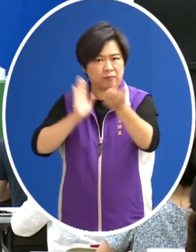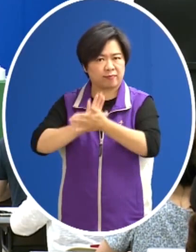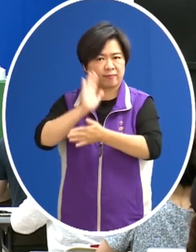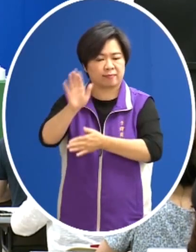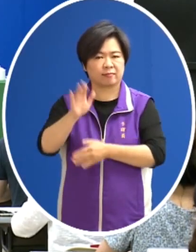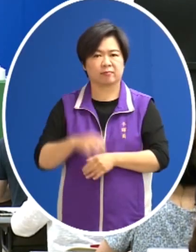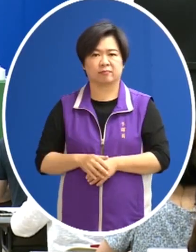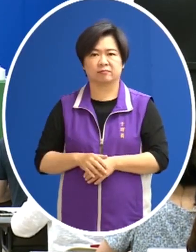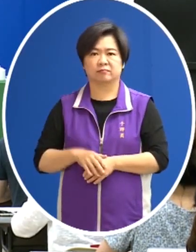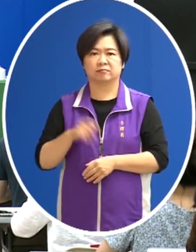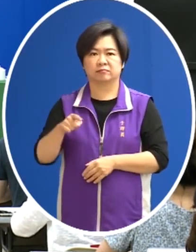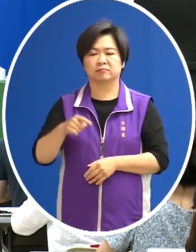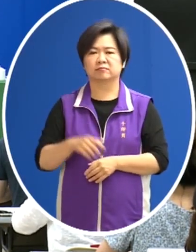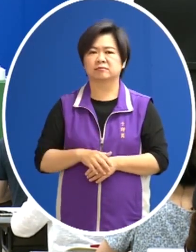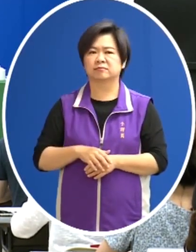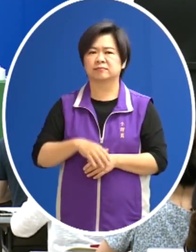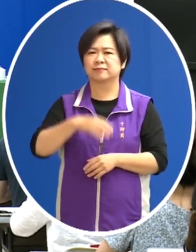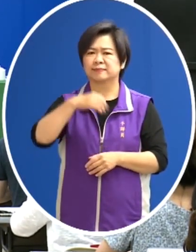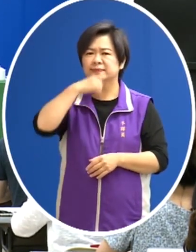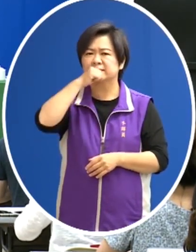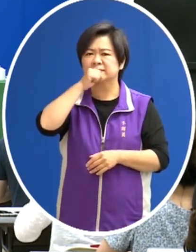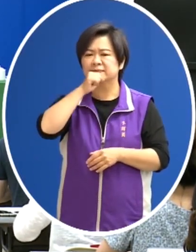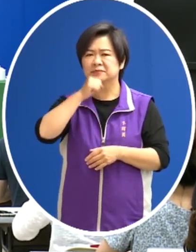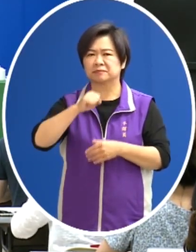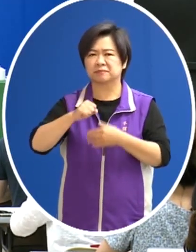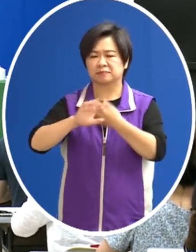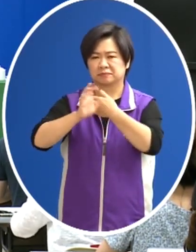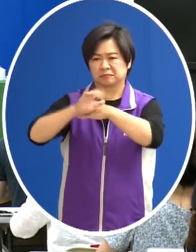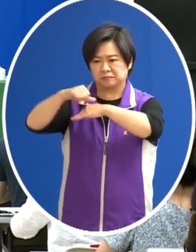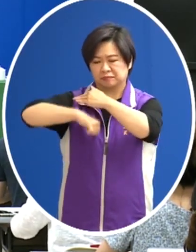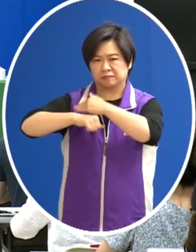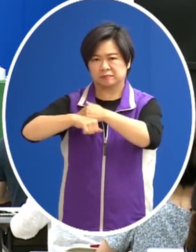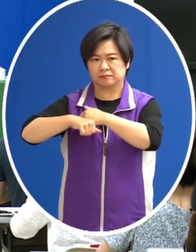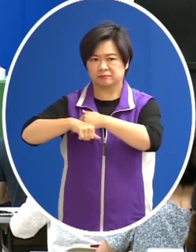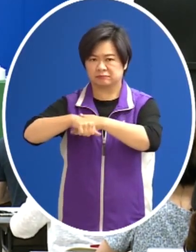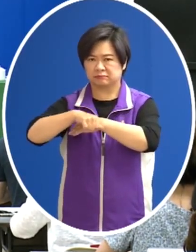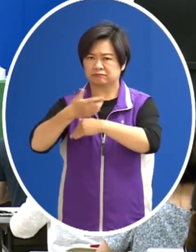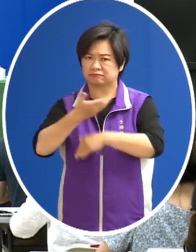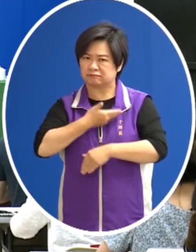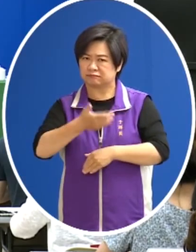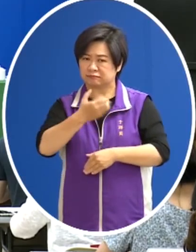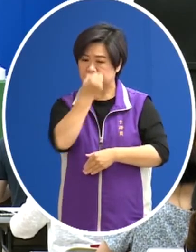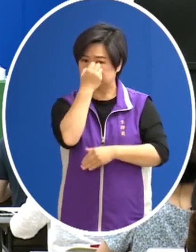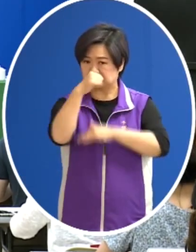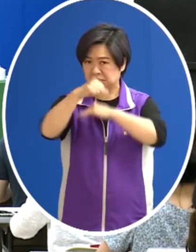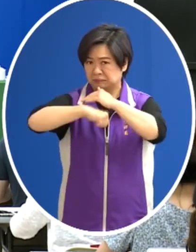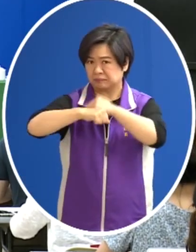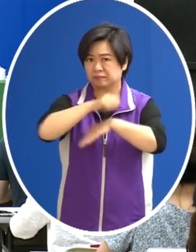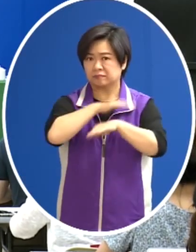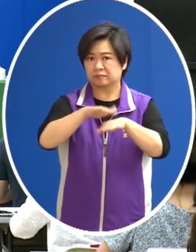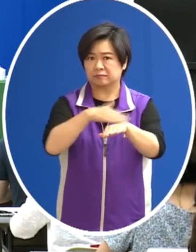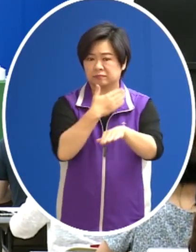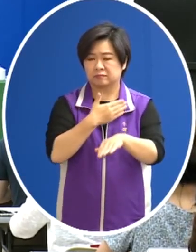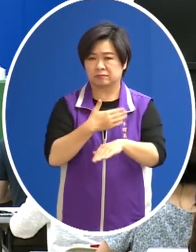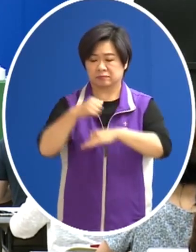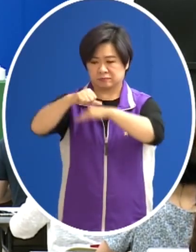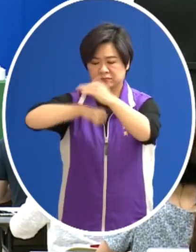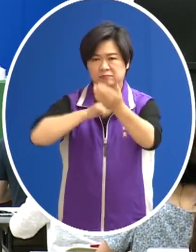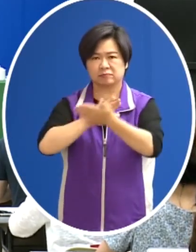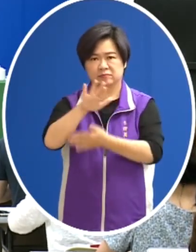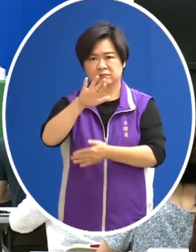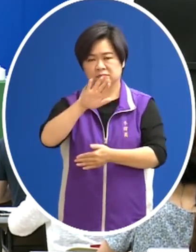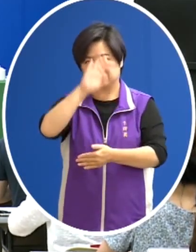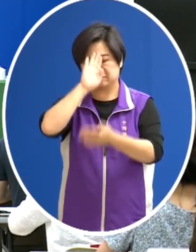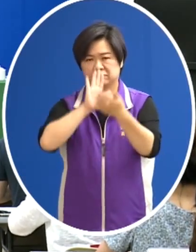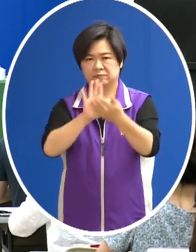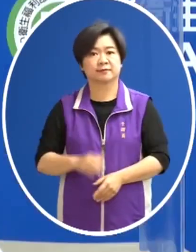我们这边的边境是不是会特别为这一群有需要的人而开？那针对他们来台湾的检疫措施，会有一